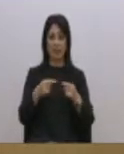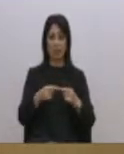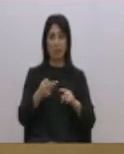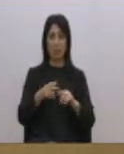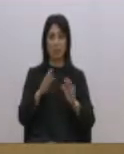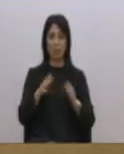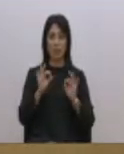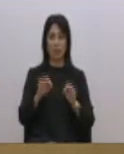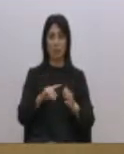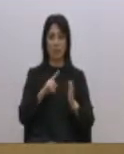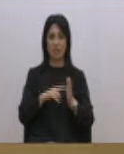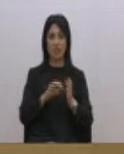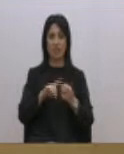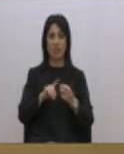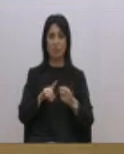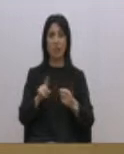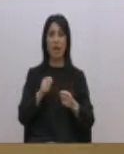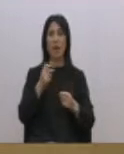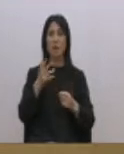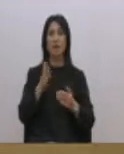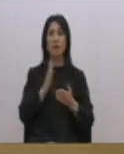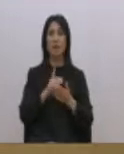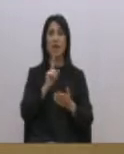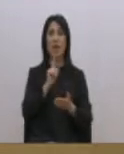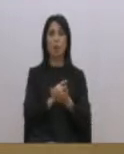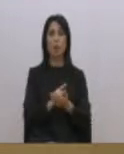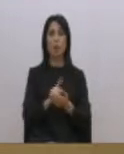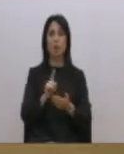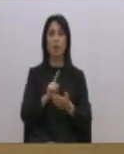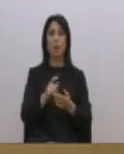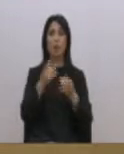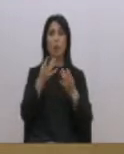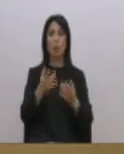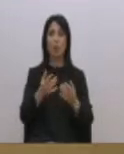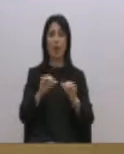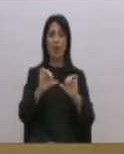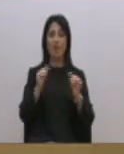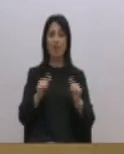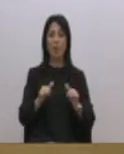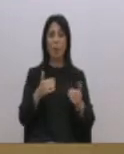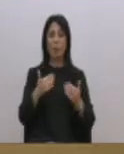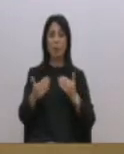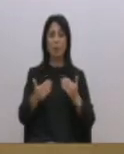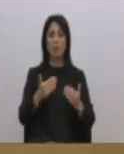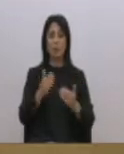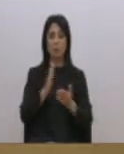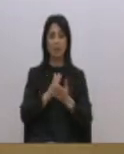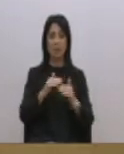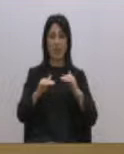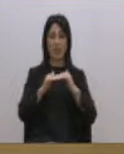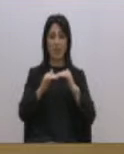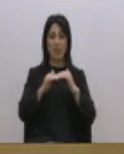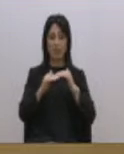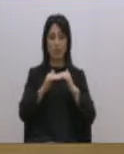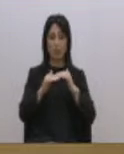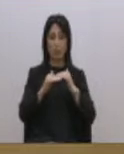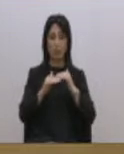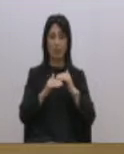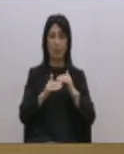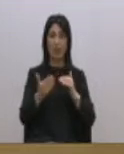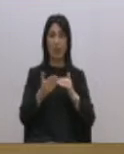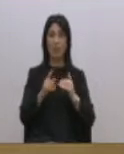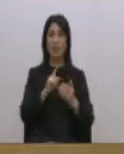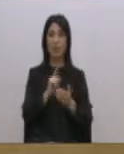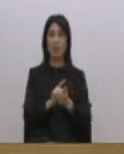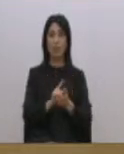tvoie istorie, dam sa, dacă te-am dacă șirebit, prum, am denat ari sau ucile belirom, ubrat formalisturi midgoma arse od desam, tana soroba stanu martebaši, dar am denat